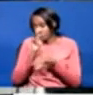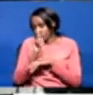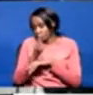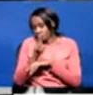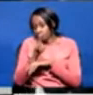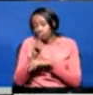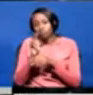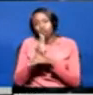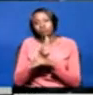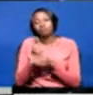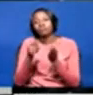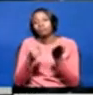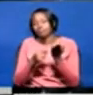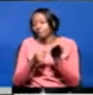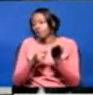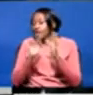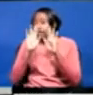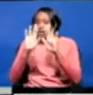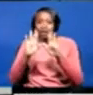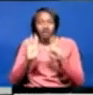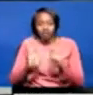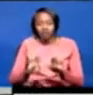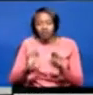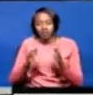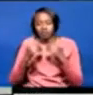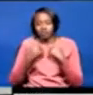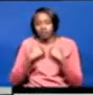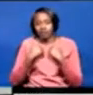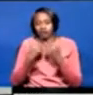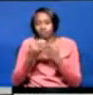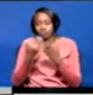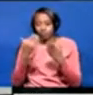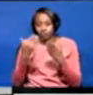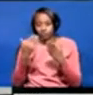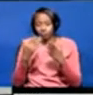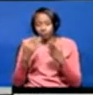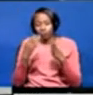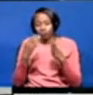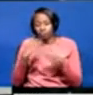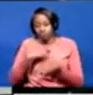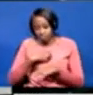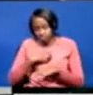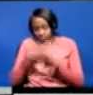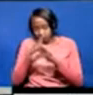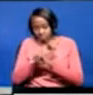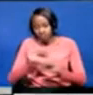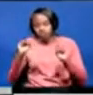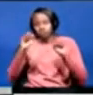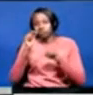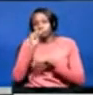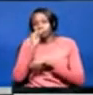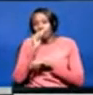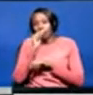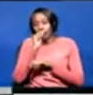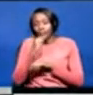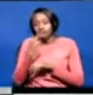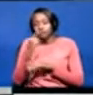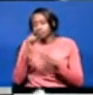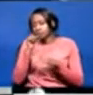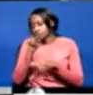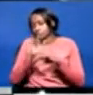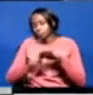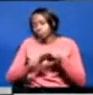ni kitu muhimu jinsi ambavyo Rais Jakaya Kikwete alisema, ni kitu kizuri. Pia inaonyesha ya